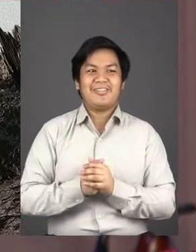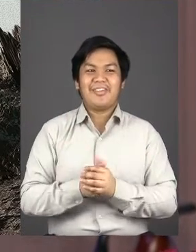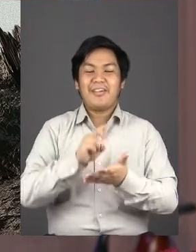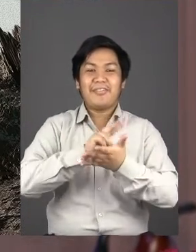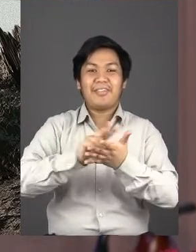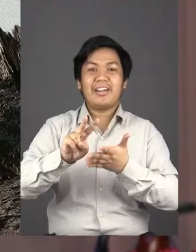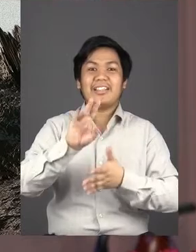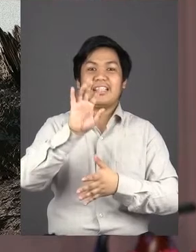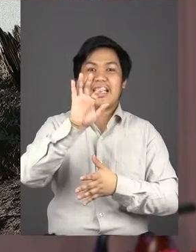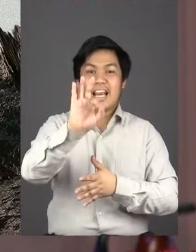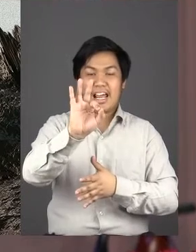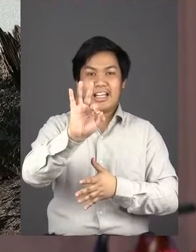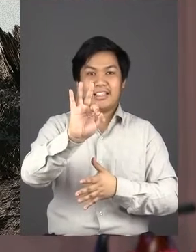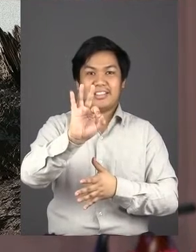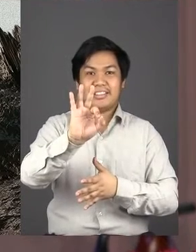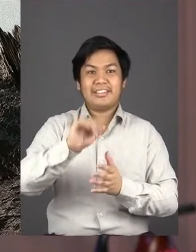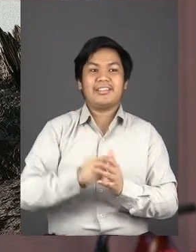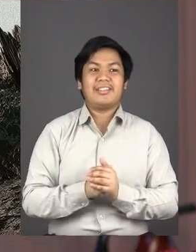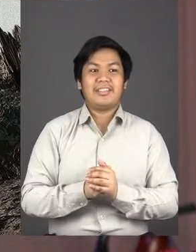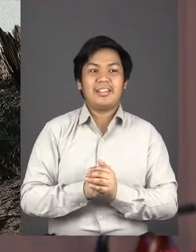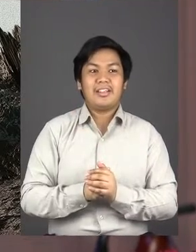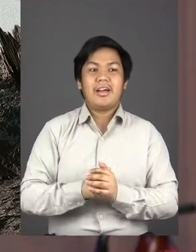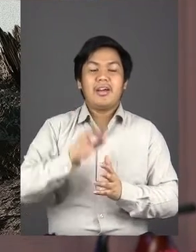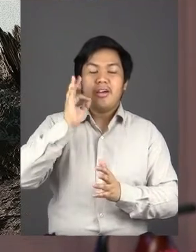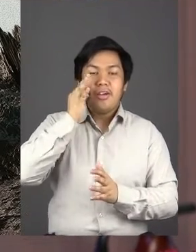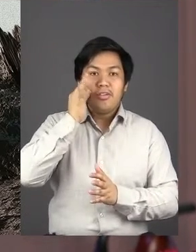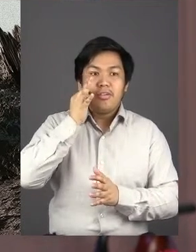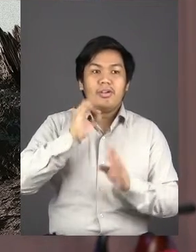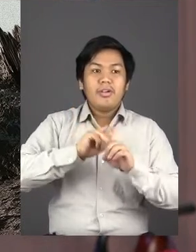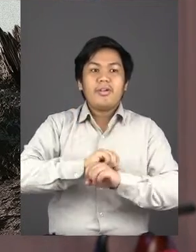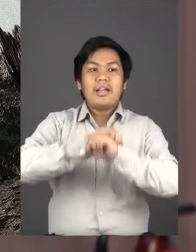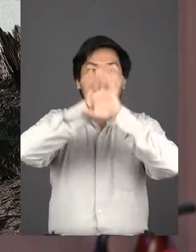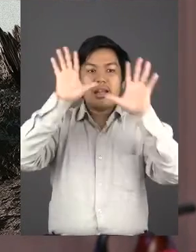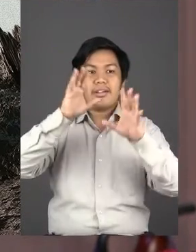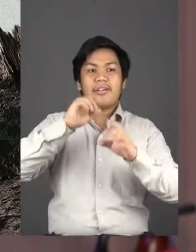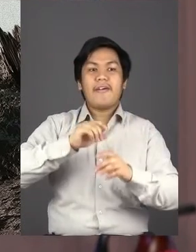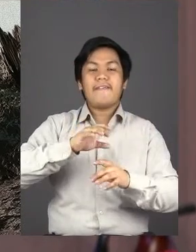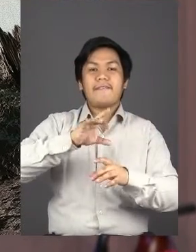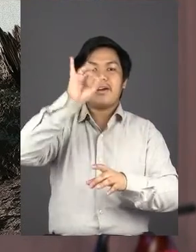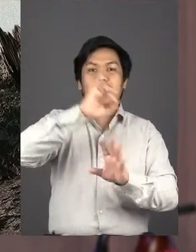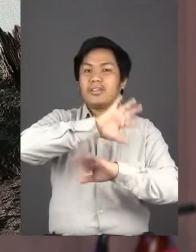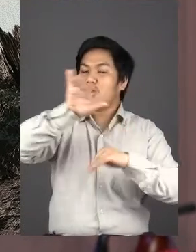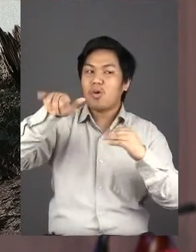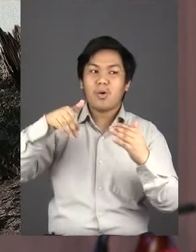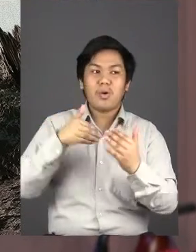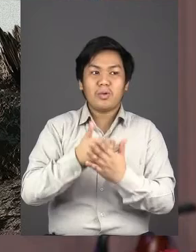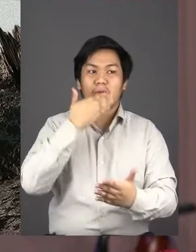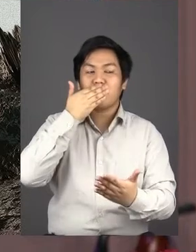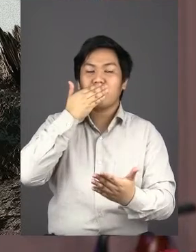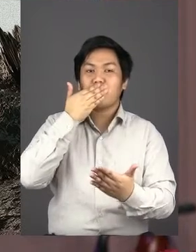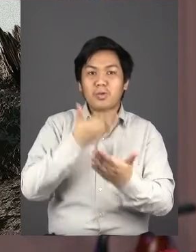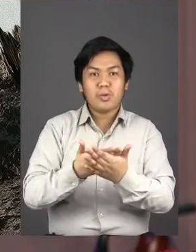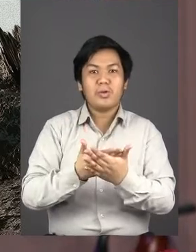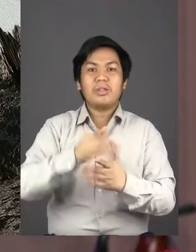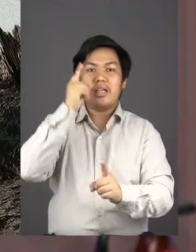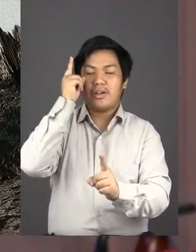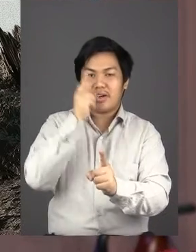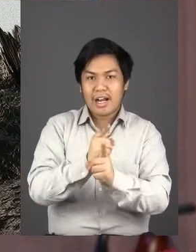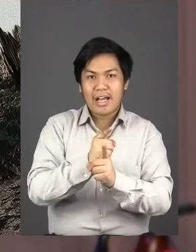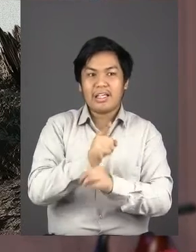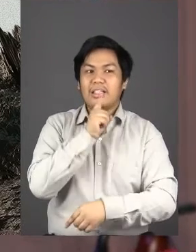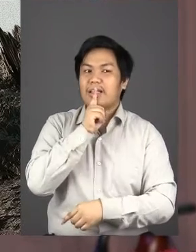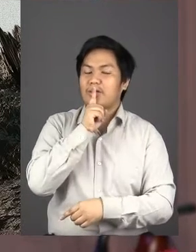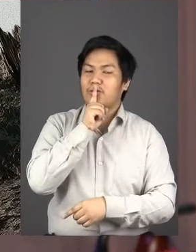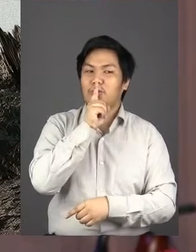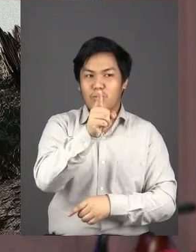9. For the fruit of light is found in all that is good and right and